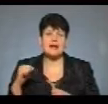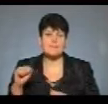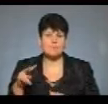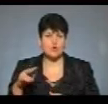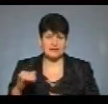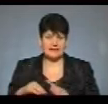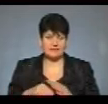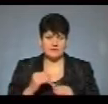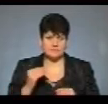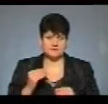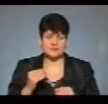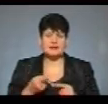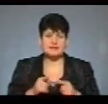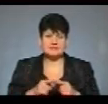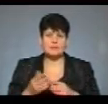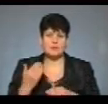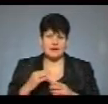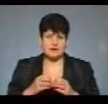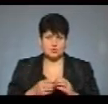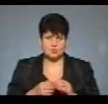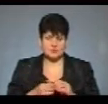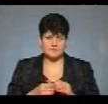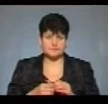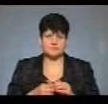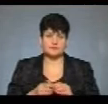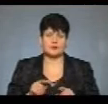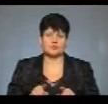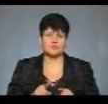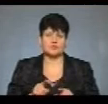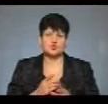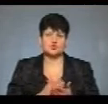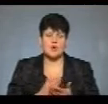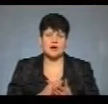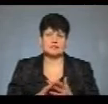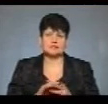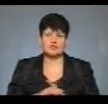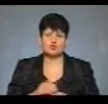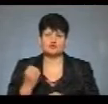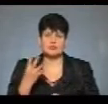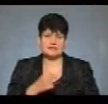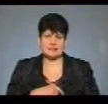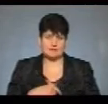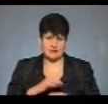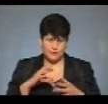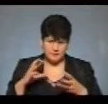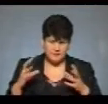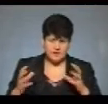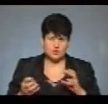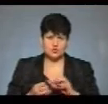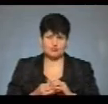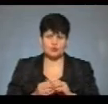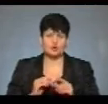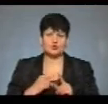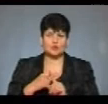на виборах. Нагадаємо, що це попередні результати. І от, власне, «Слуга народу» – 14 депутатів. Це якщо підсумуємо і